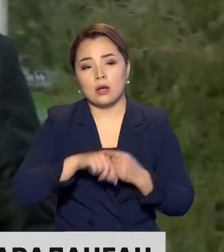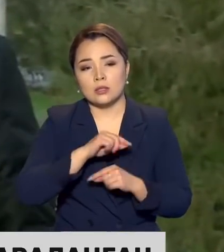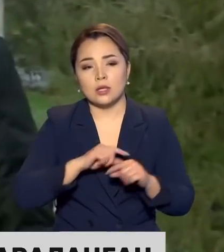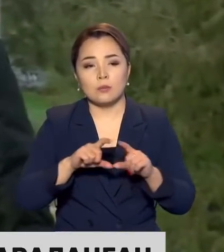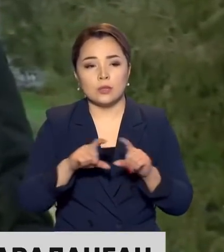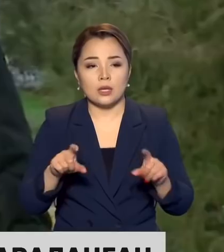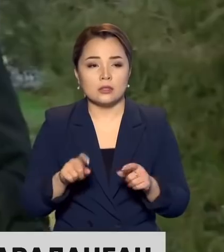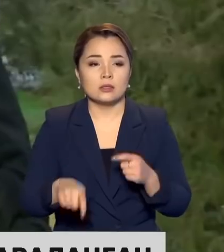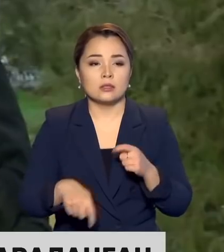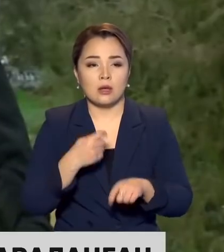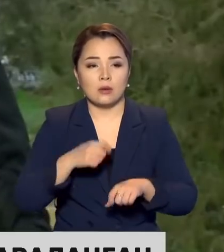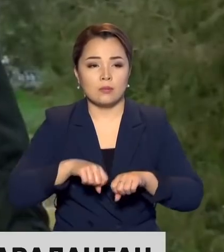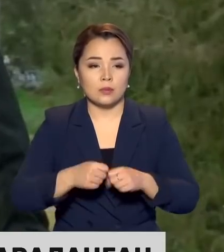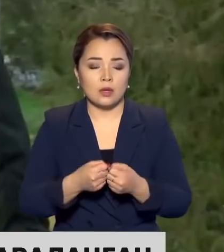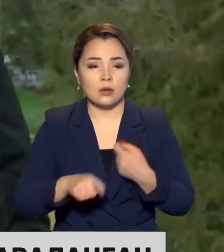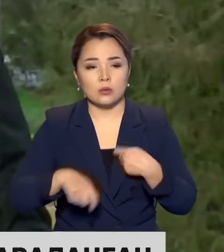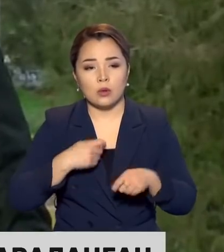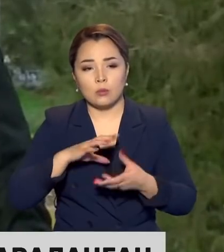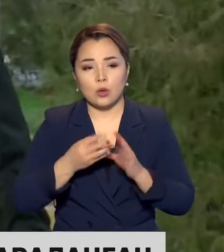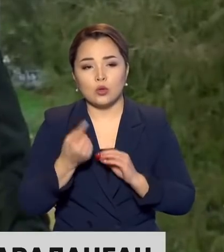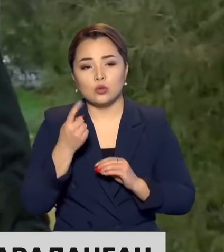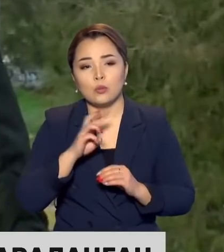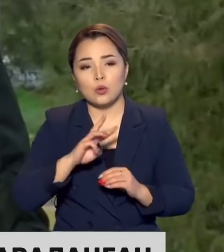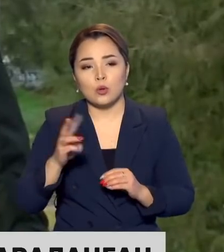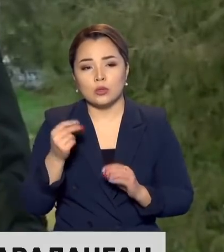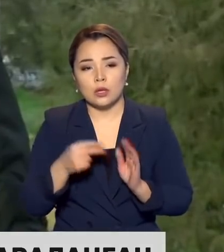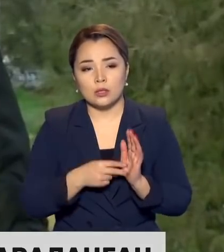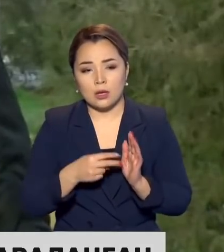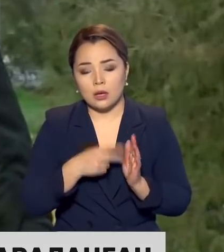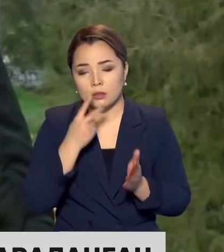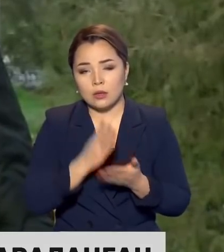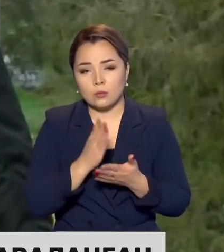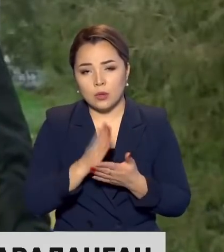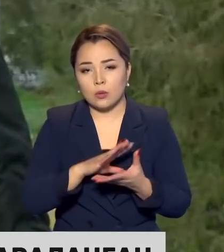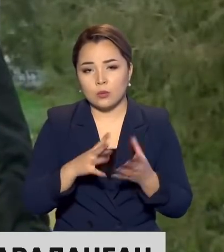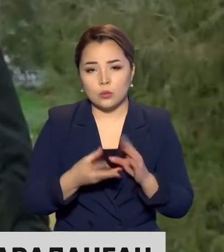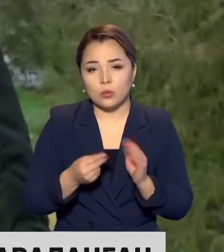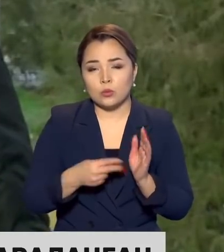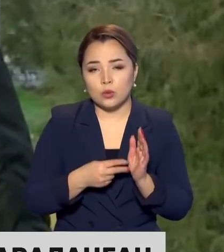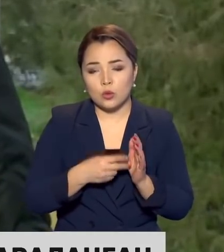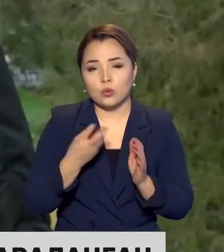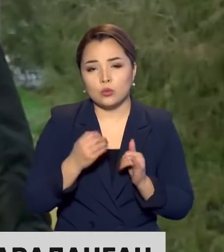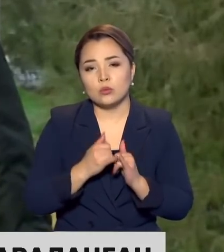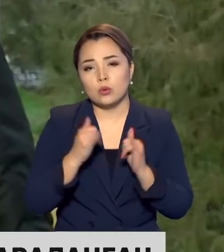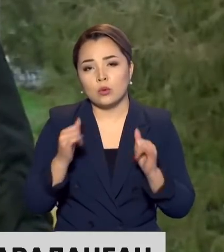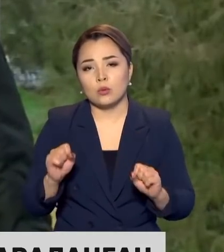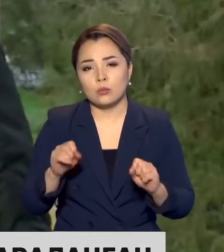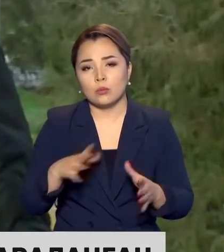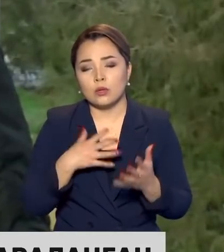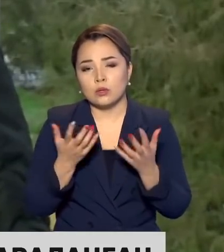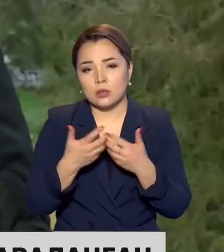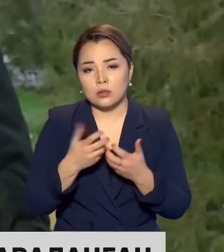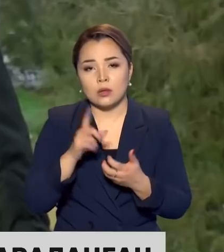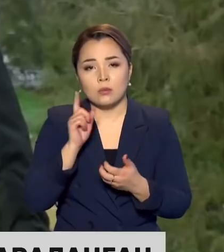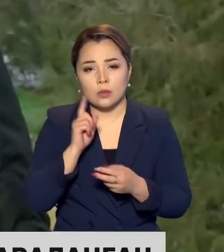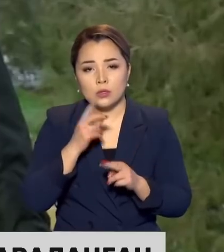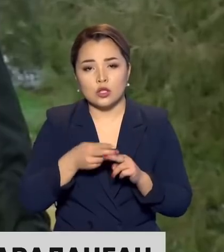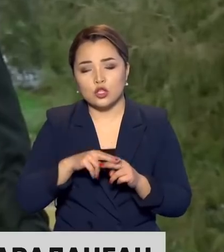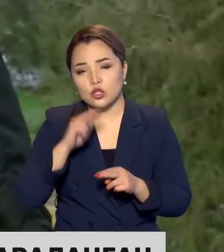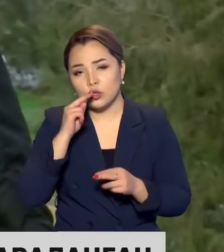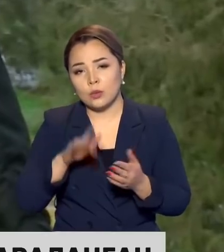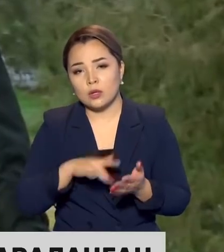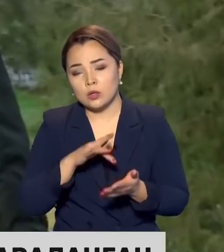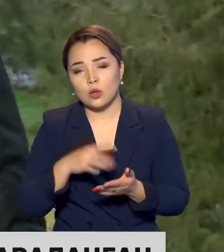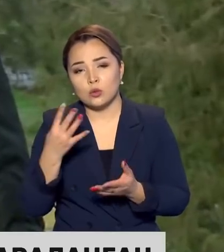шеккен, олардың шығыны 100 миллион теңгеге жетіп отыр. Және ол көлем бұнан да көп болуы мүмкін. Жалпы Шымкентте